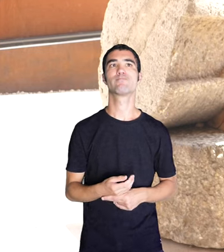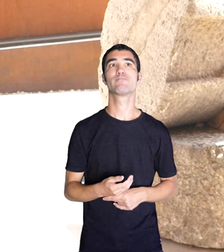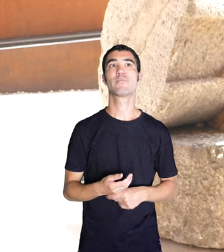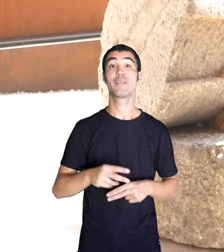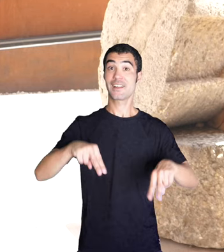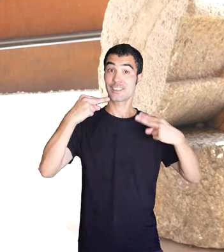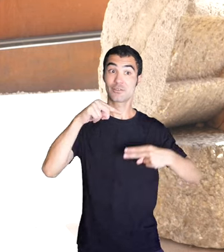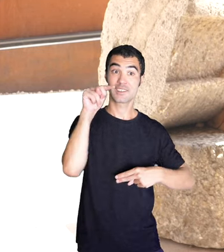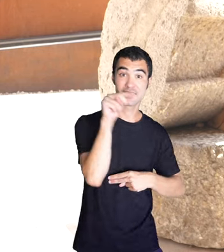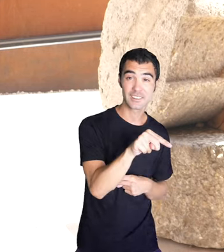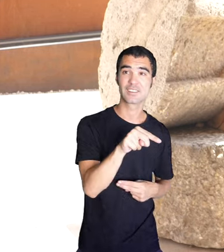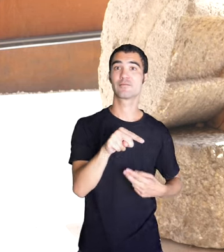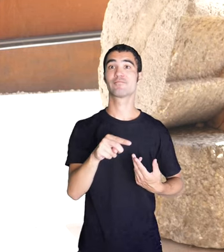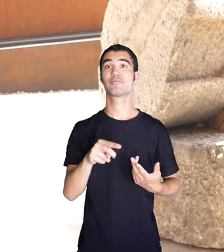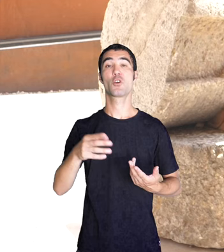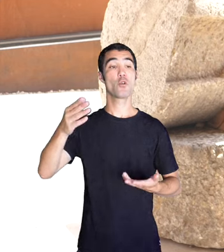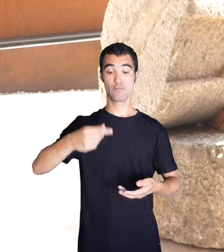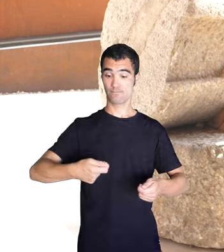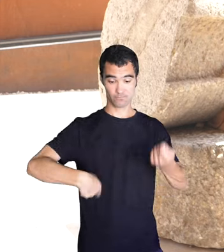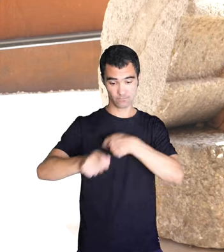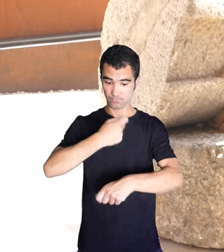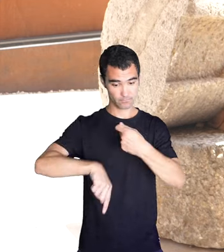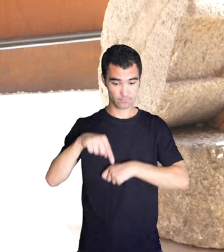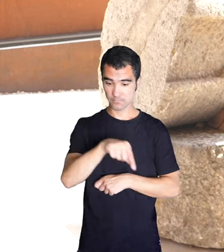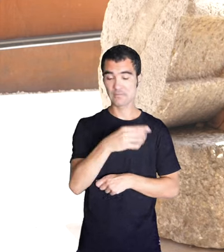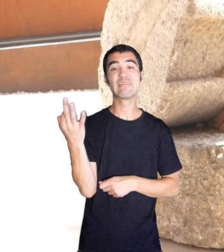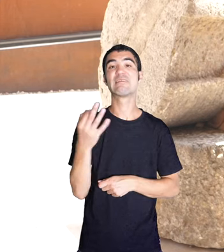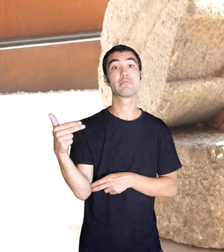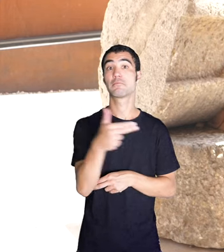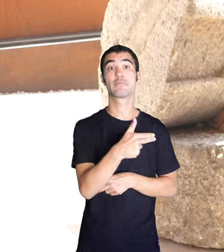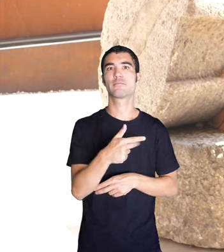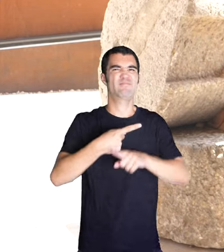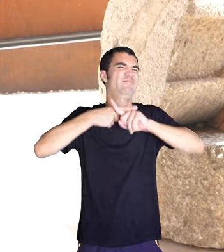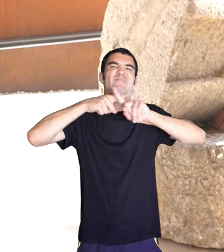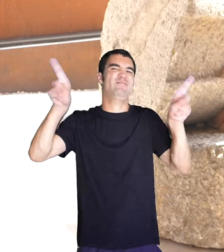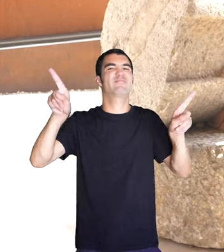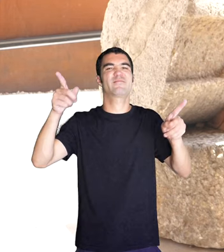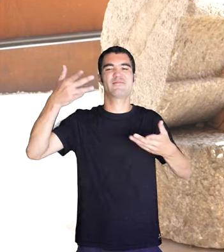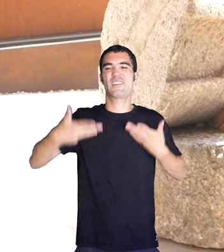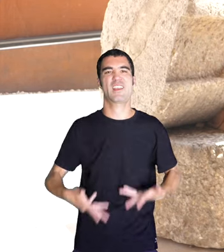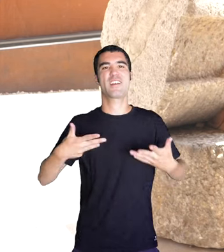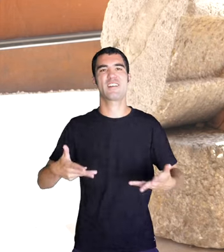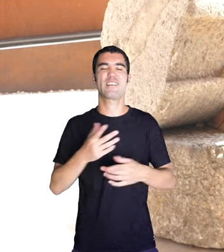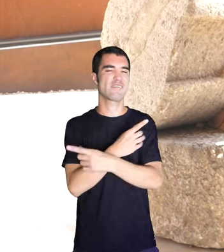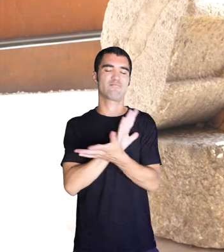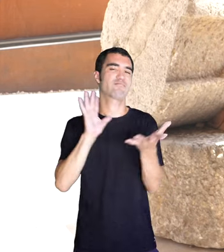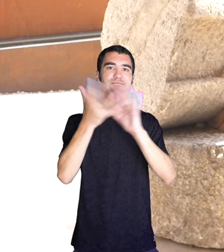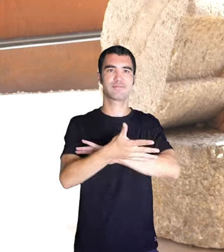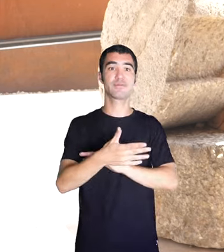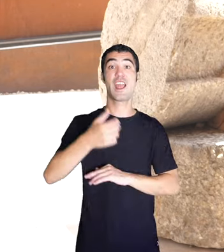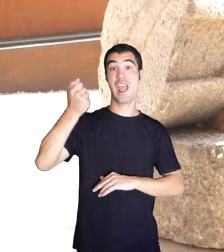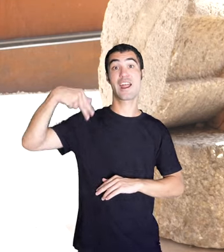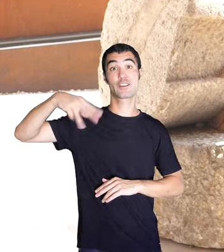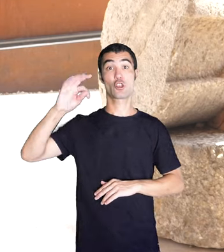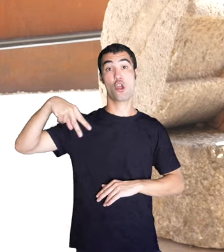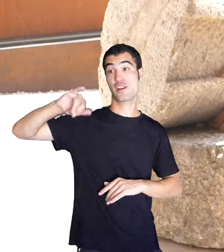el restaurant, el que servia, era diferent d'ara. És a dir, amb en Toni